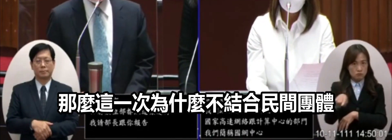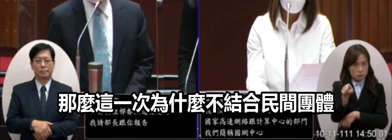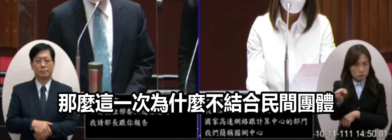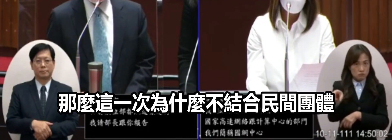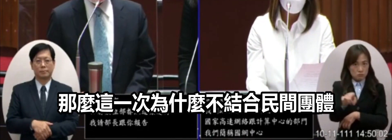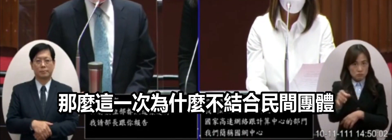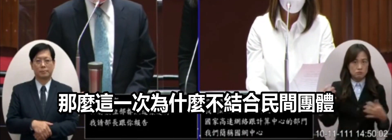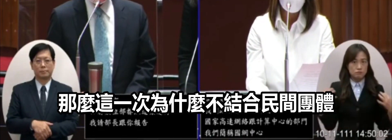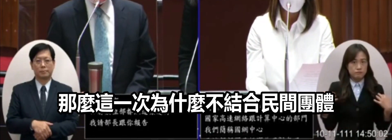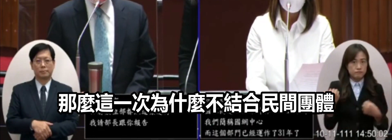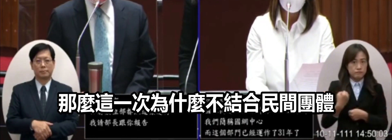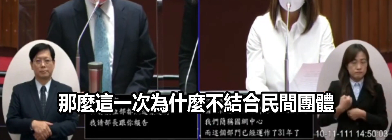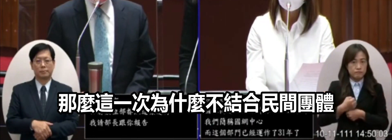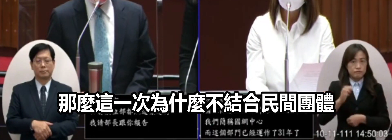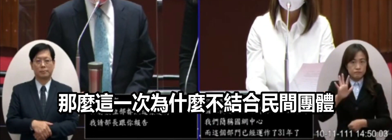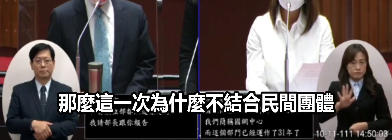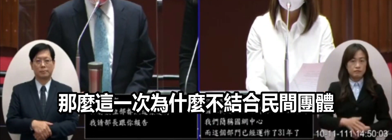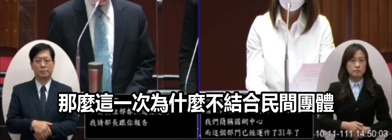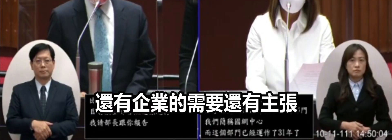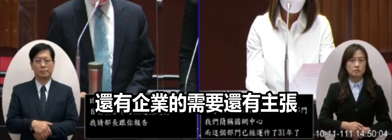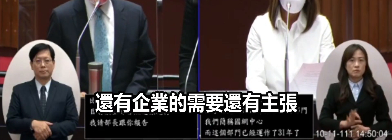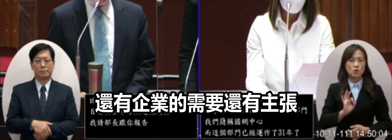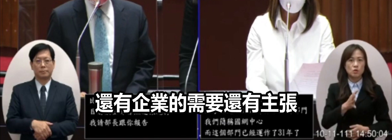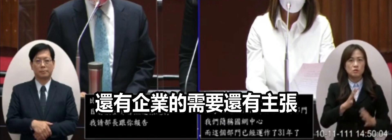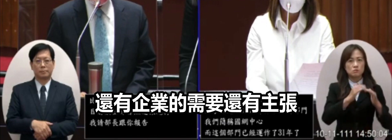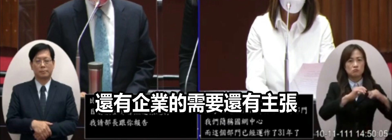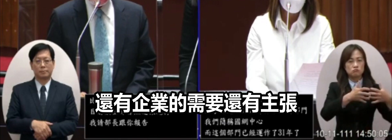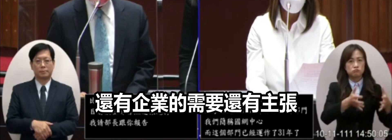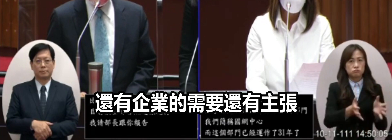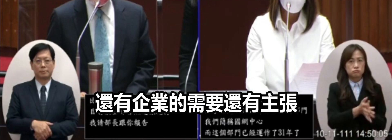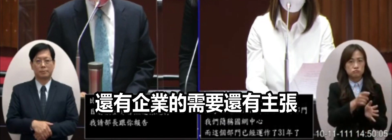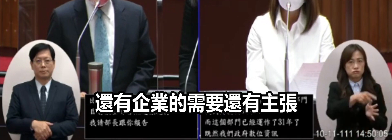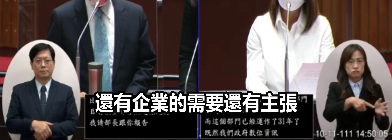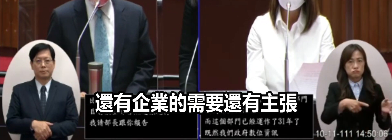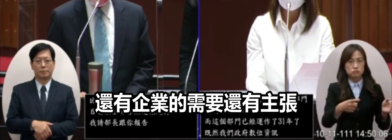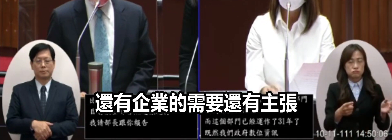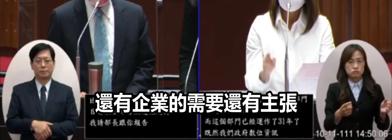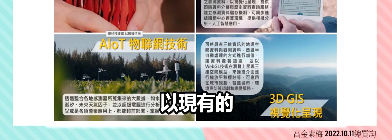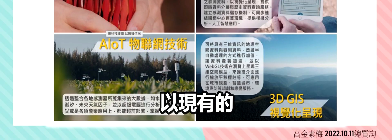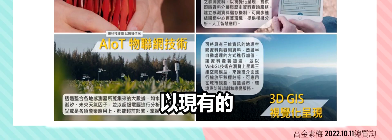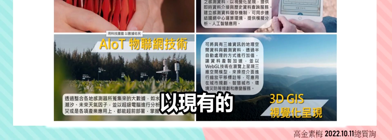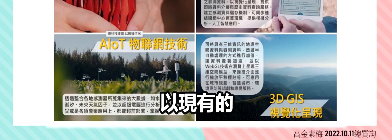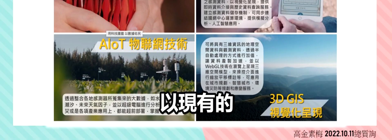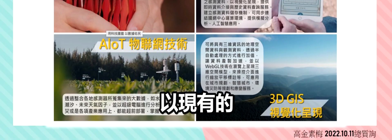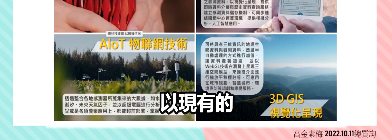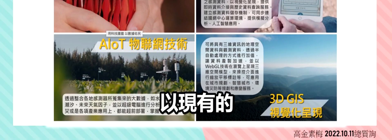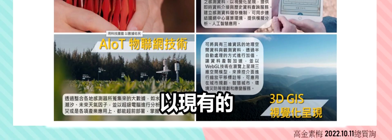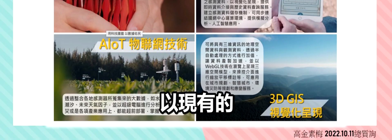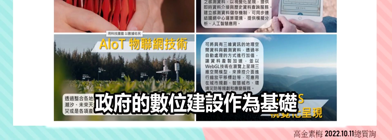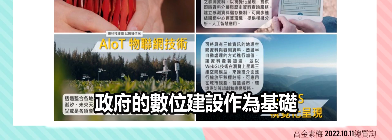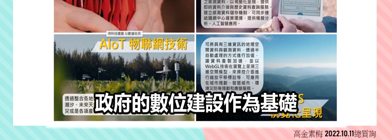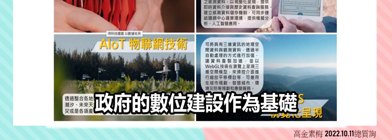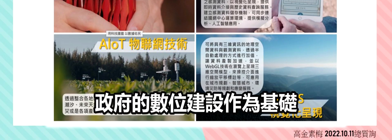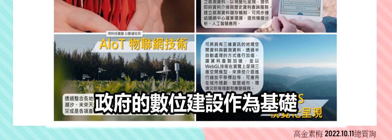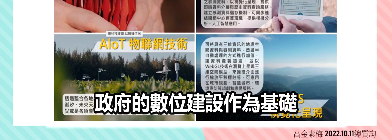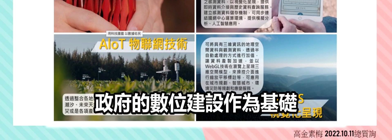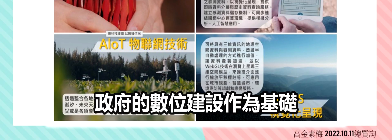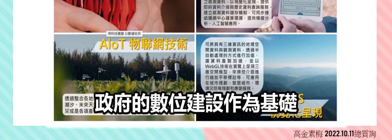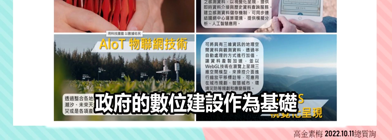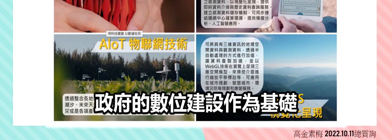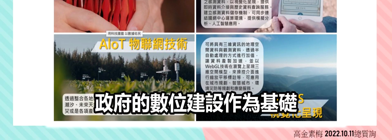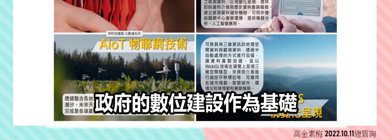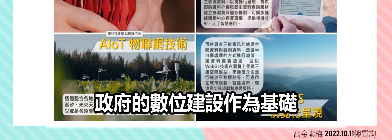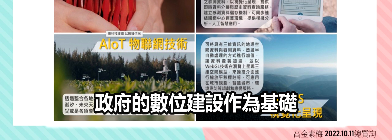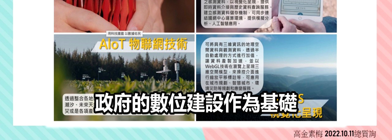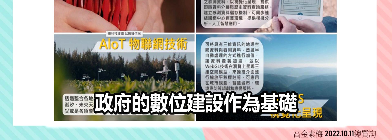次为什么不结合民间团体还有企业的需要还有主张，以现有的政府的数